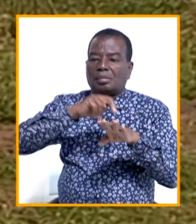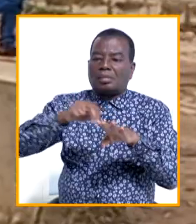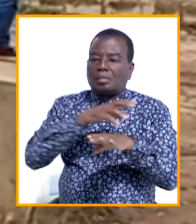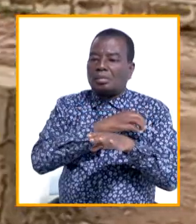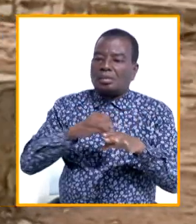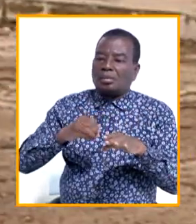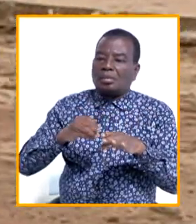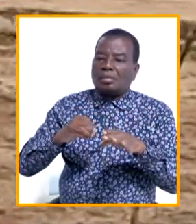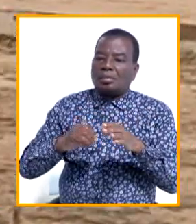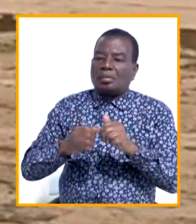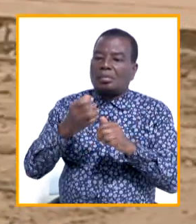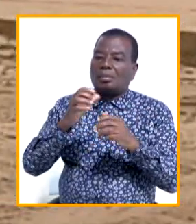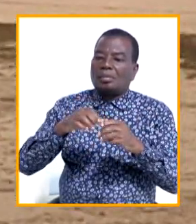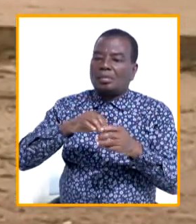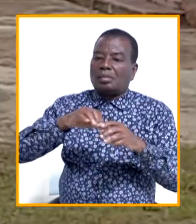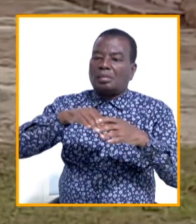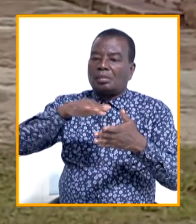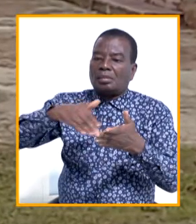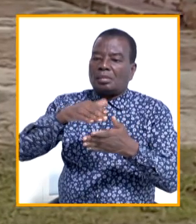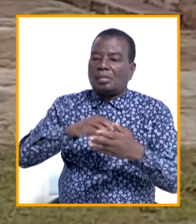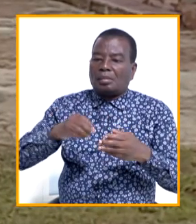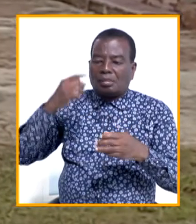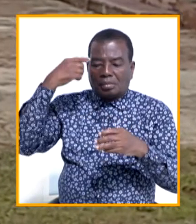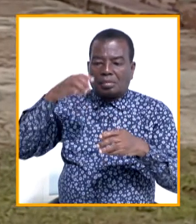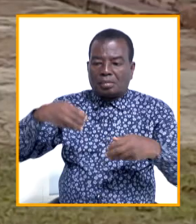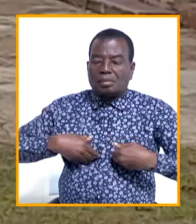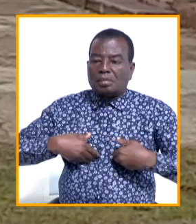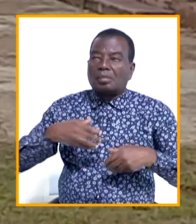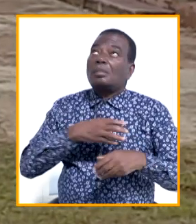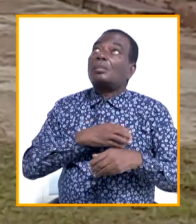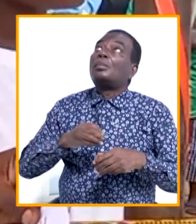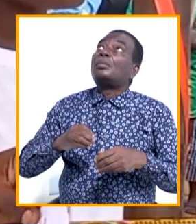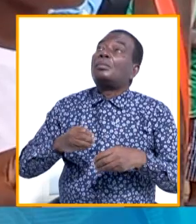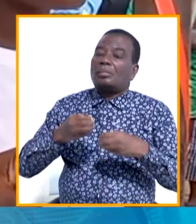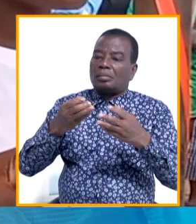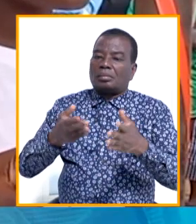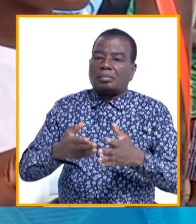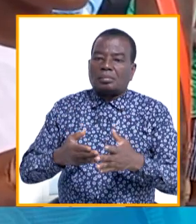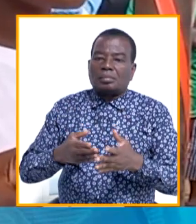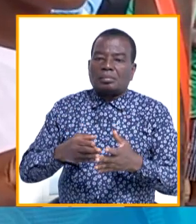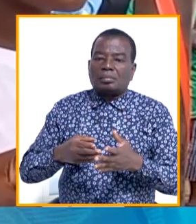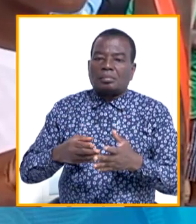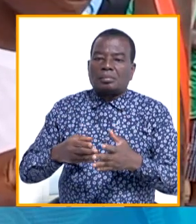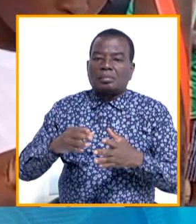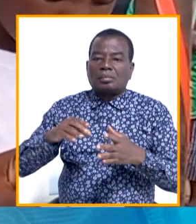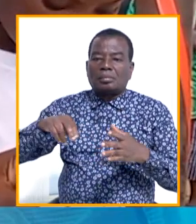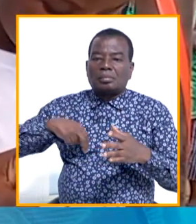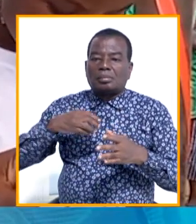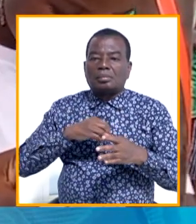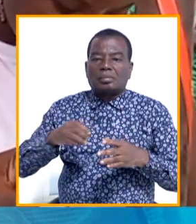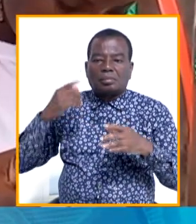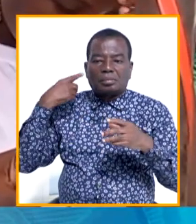préscolaire puis un centre culturel pour l'épanouissement de la jeunesse ensemble de ces infrastructures énumérées sont le fruit de